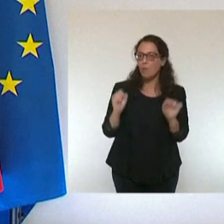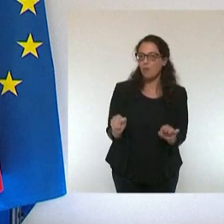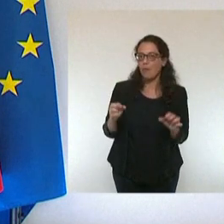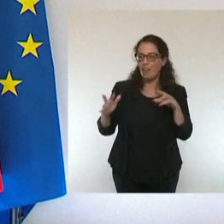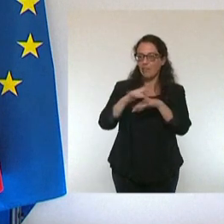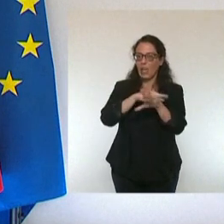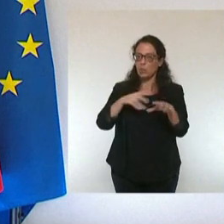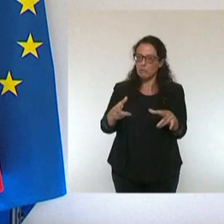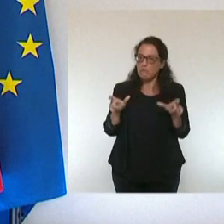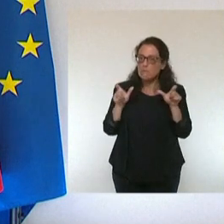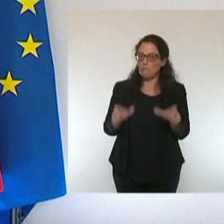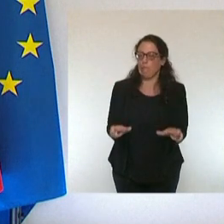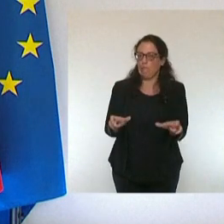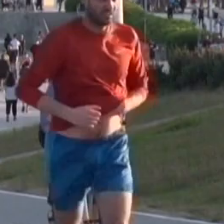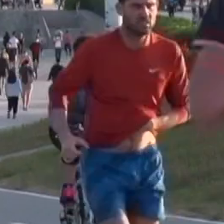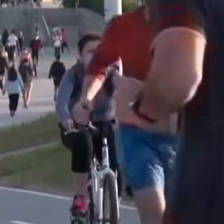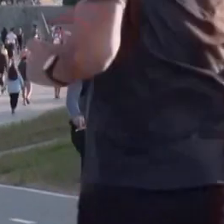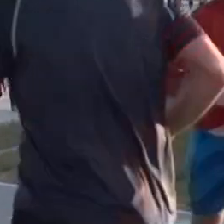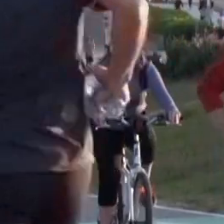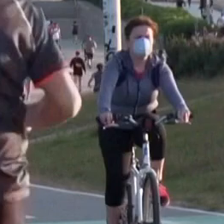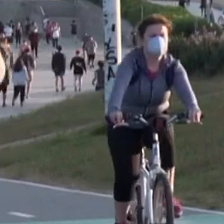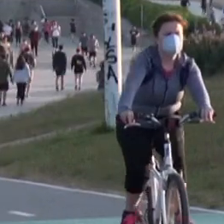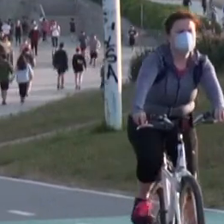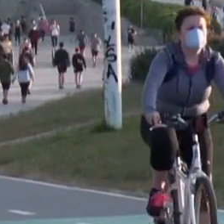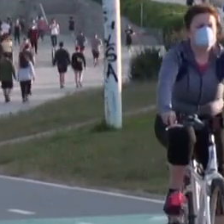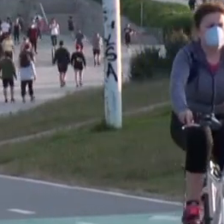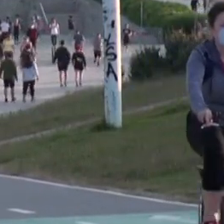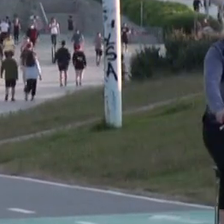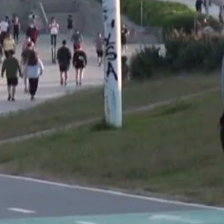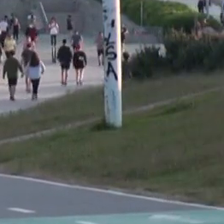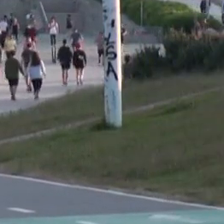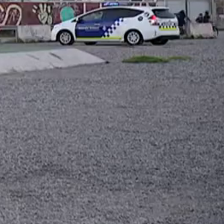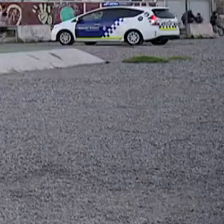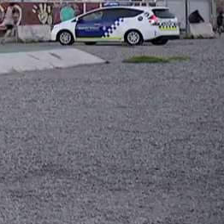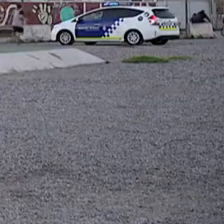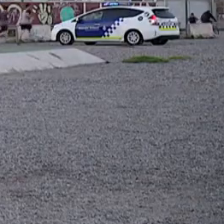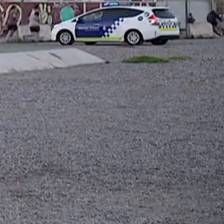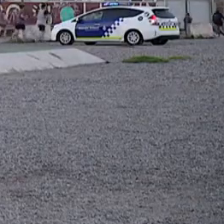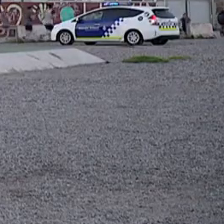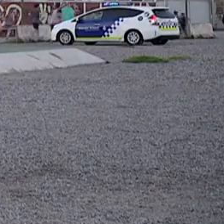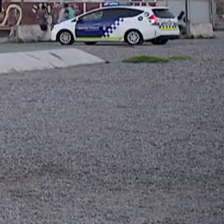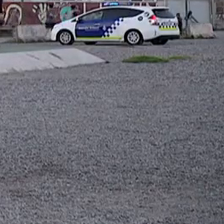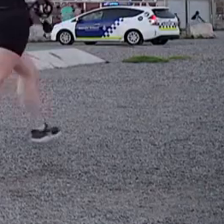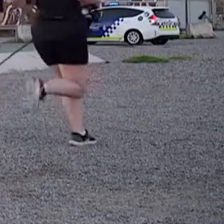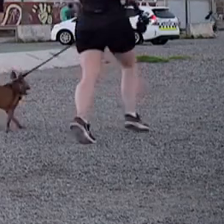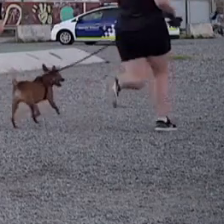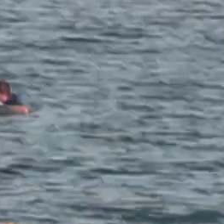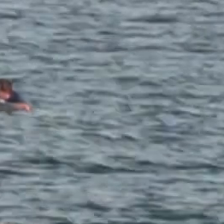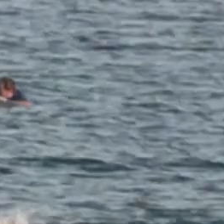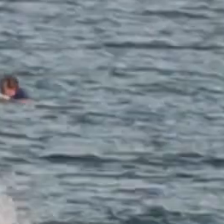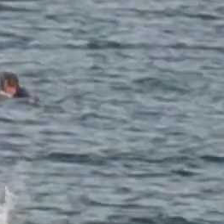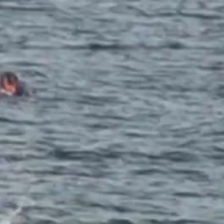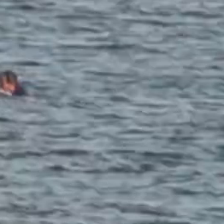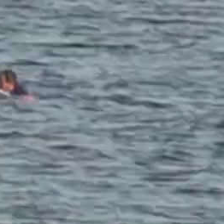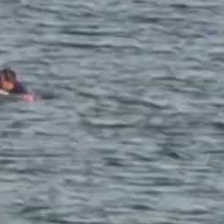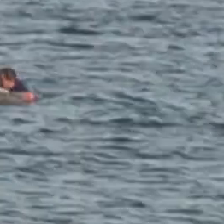un appel à la responsabilité des Français pour éviter l'arrivée d'une deuxième vague de maladies. L'Espagne sort elle